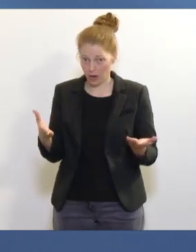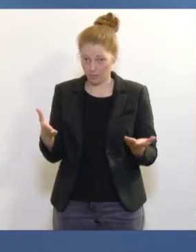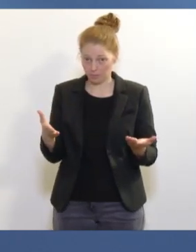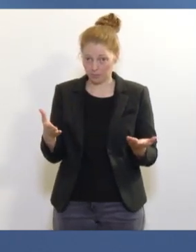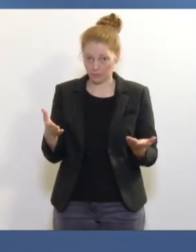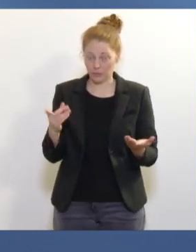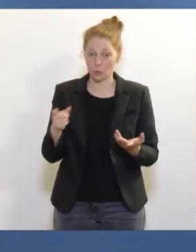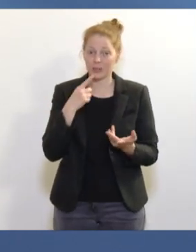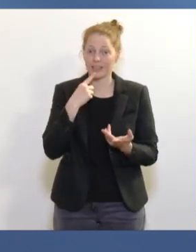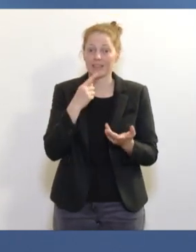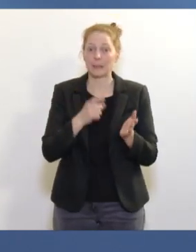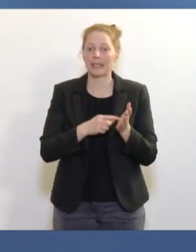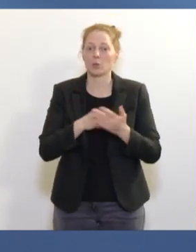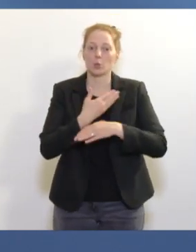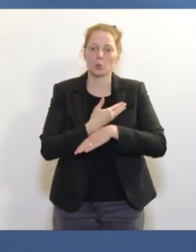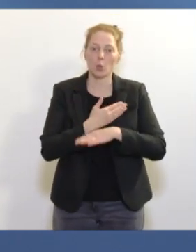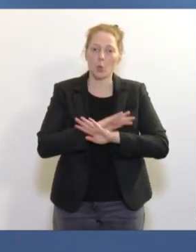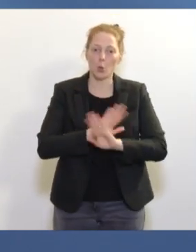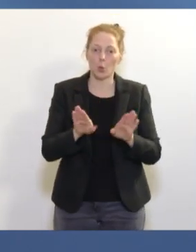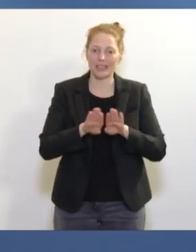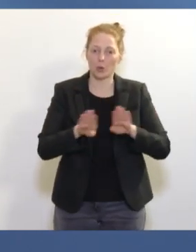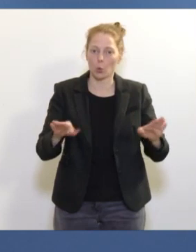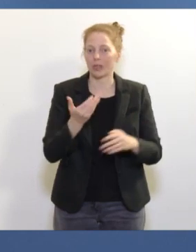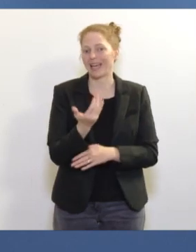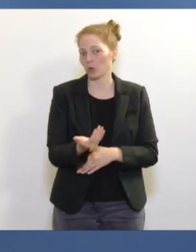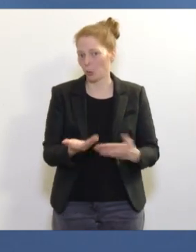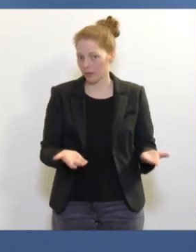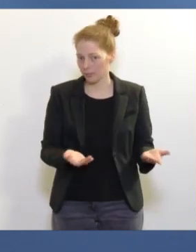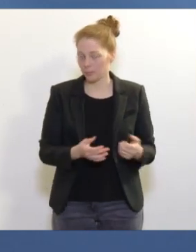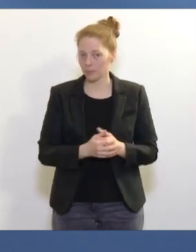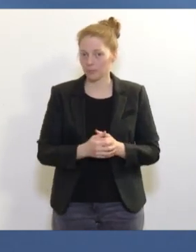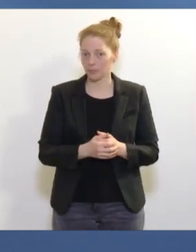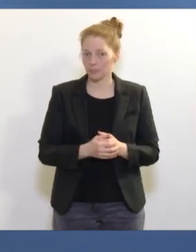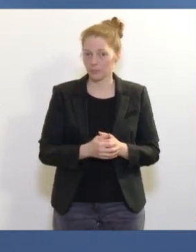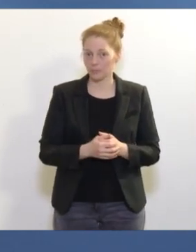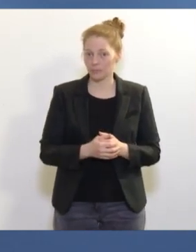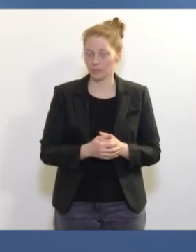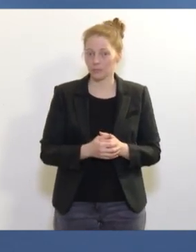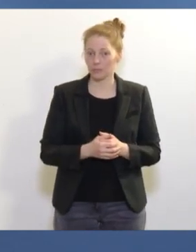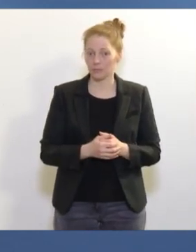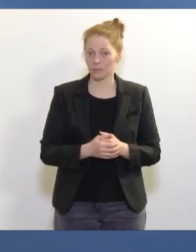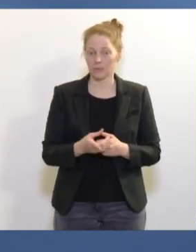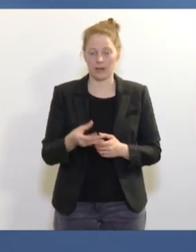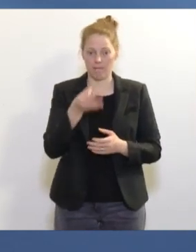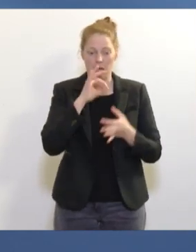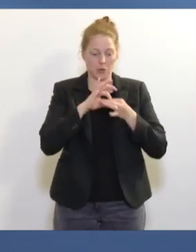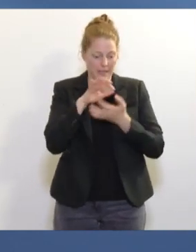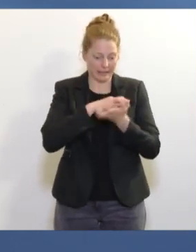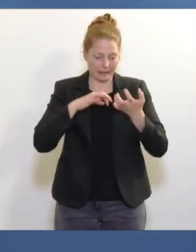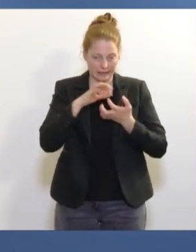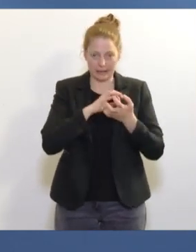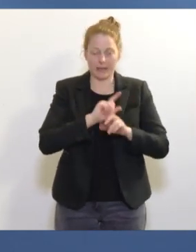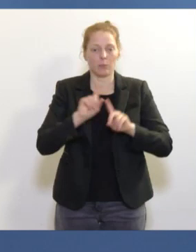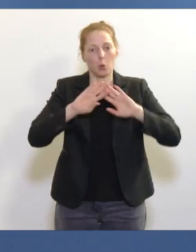zum bedingungslosen Grundabkommen? Ich meine, das ist eine Frage, die sich nicht nur auf die Krise beschränkt, sondern die viel mehr